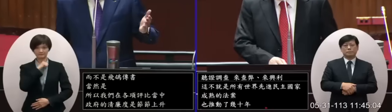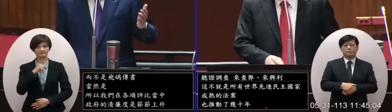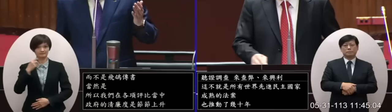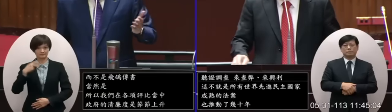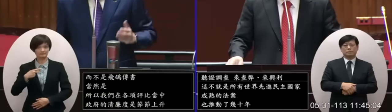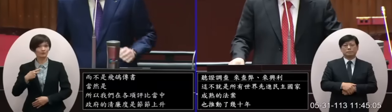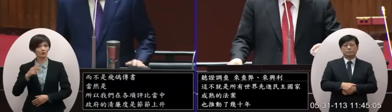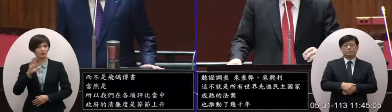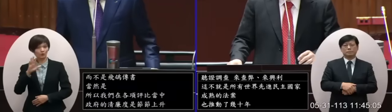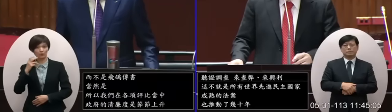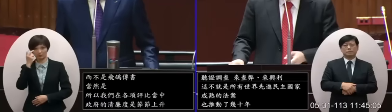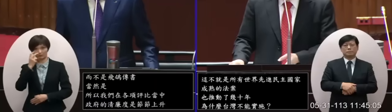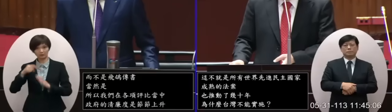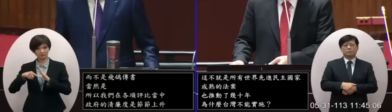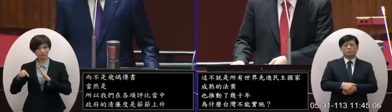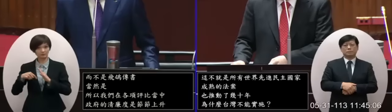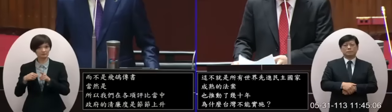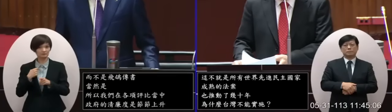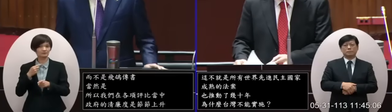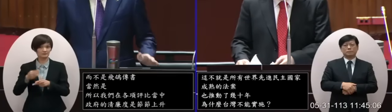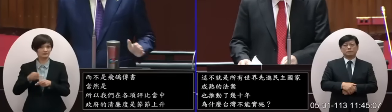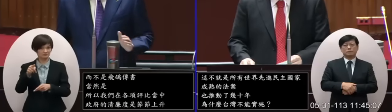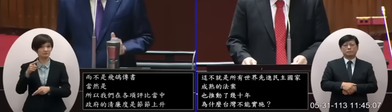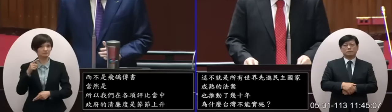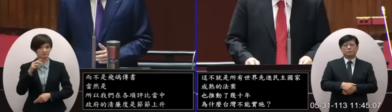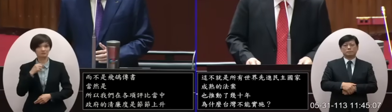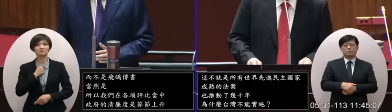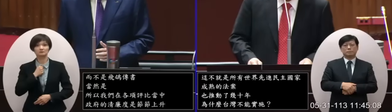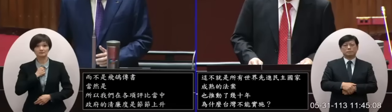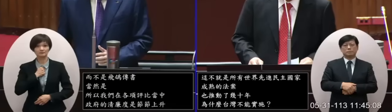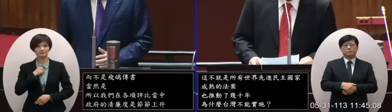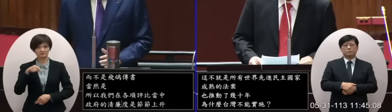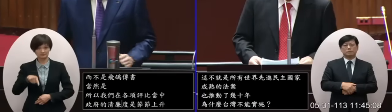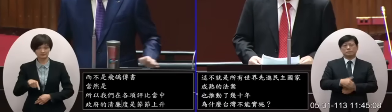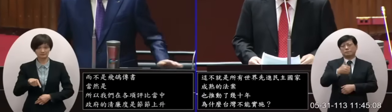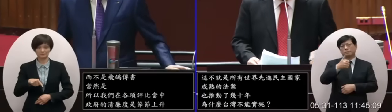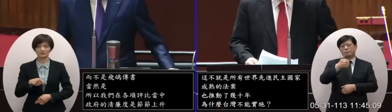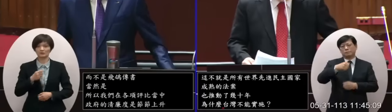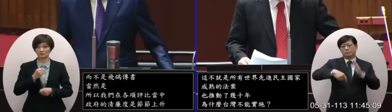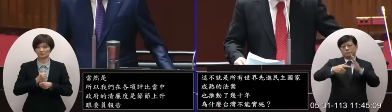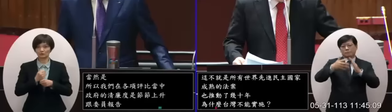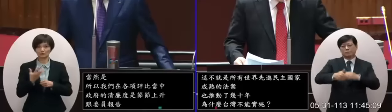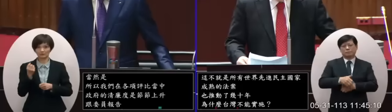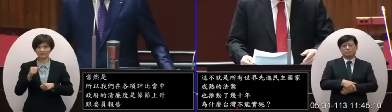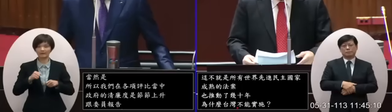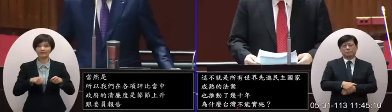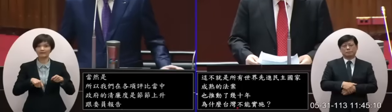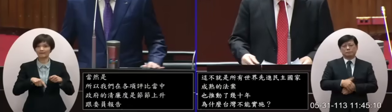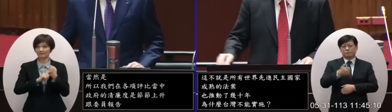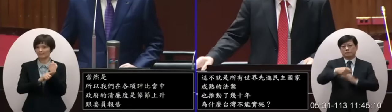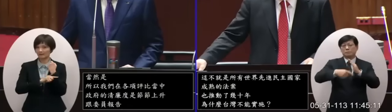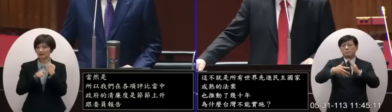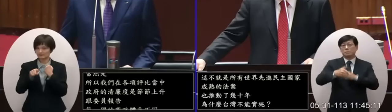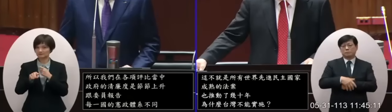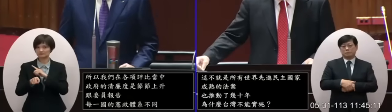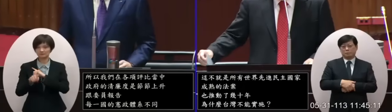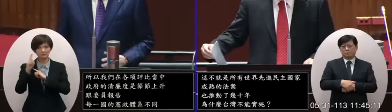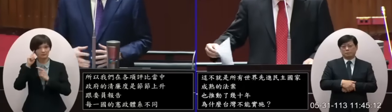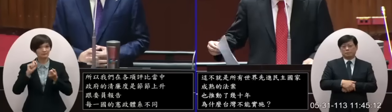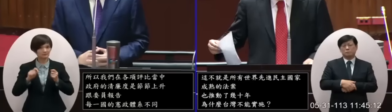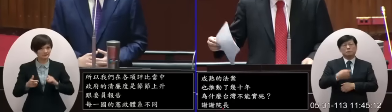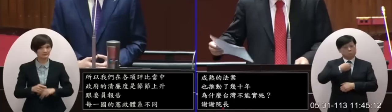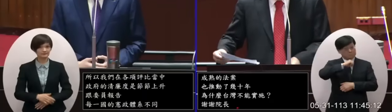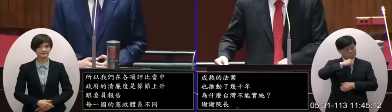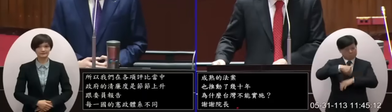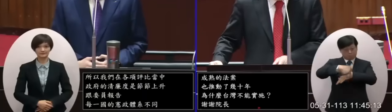院，相信副委员也感受到监察院对这个 直接 行使法也有他的立场跟看法。 所以你说本